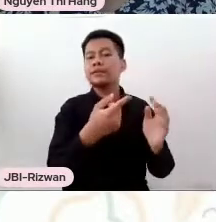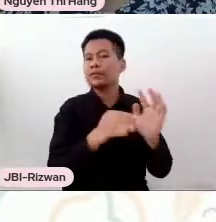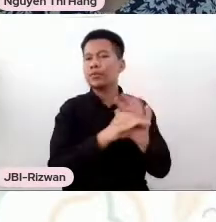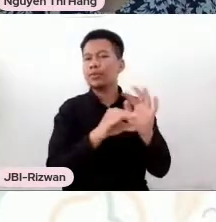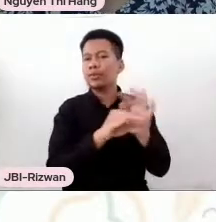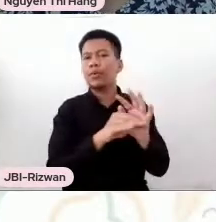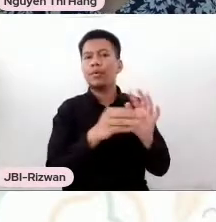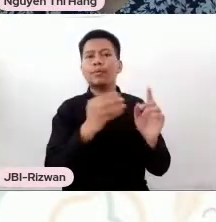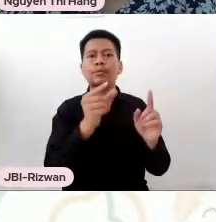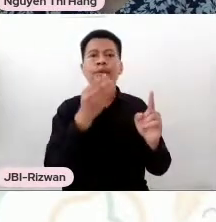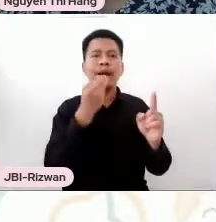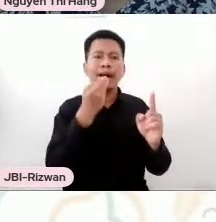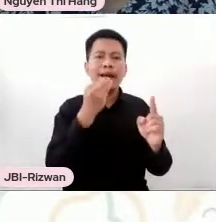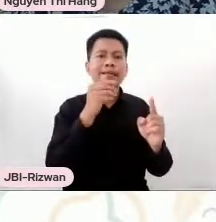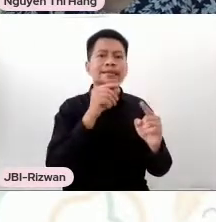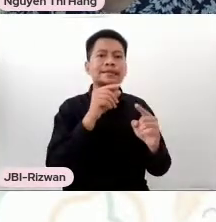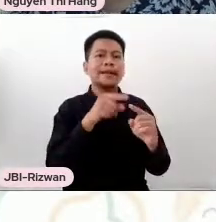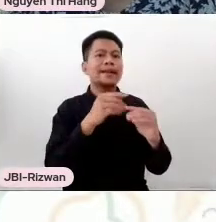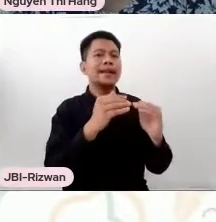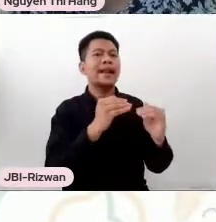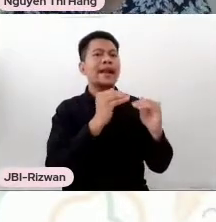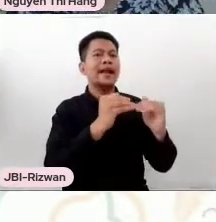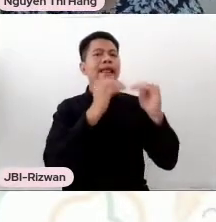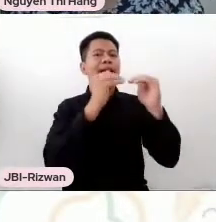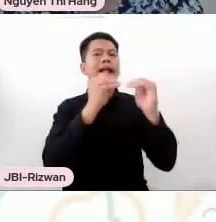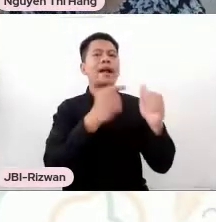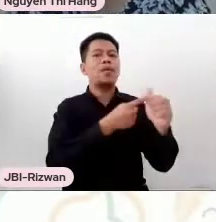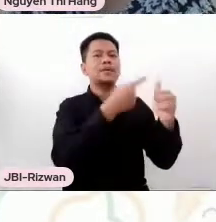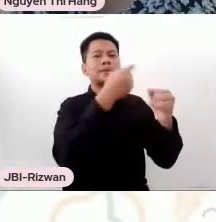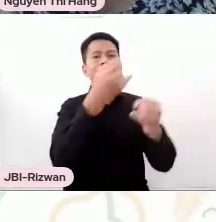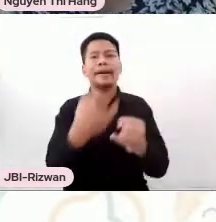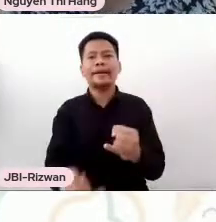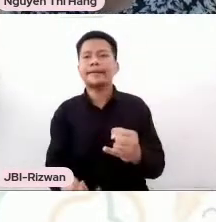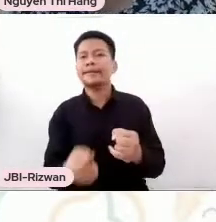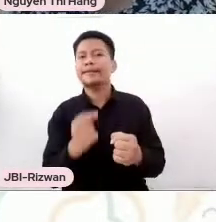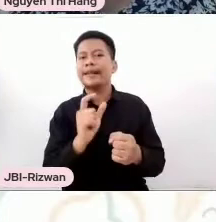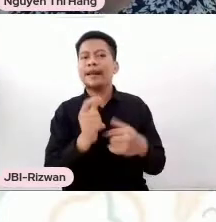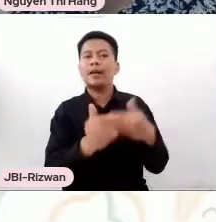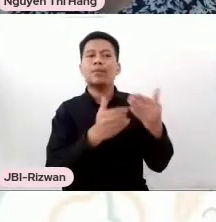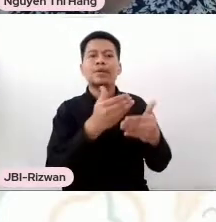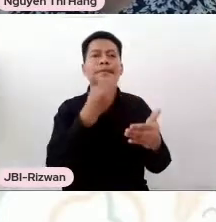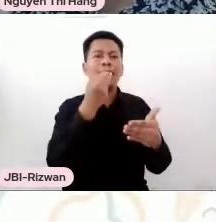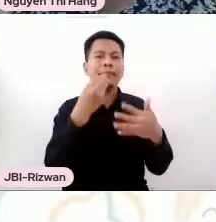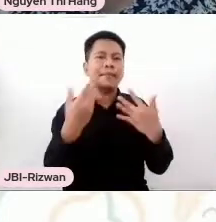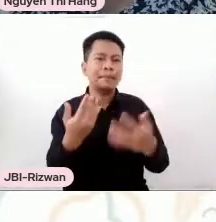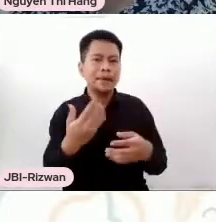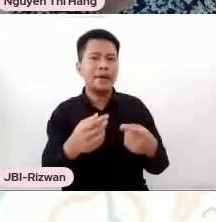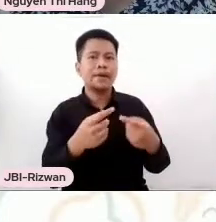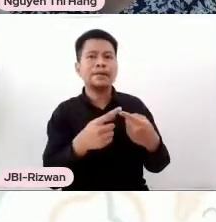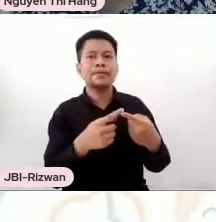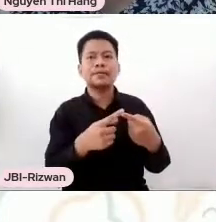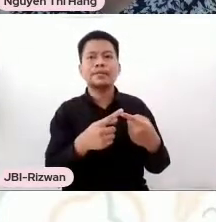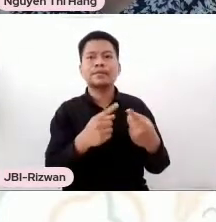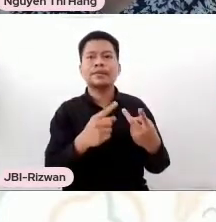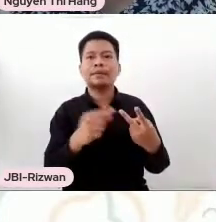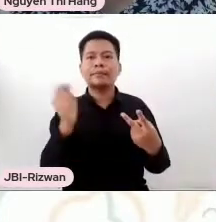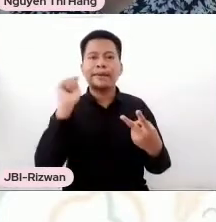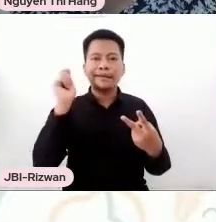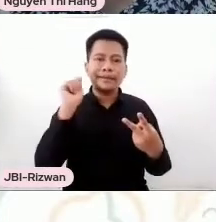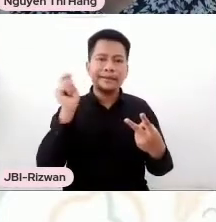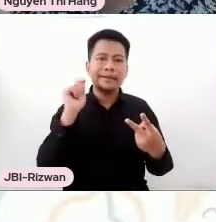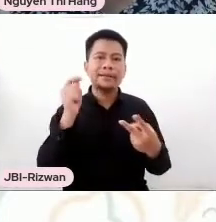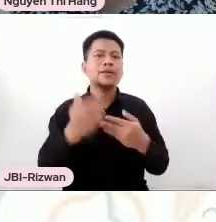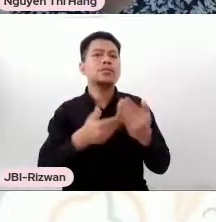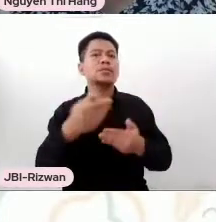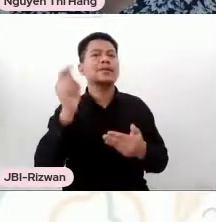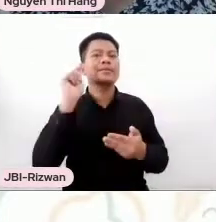ada langkah-langkah. Dari awal sampai akhir bagaimana proses makan, kemudian bathing, misalnya mandi ya, proses mandi di situ